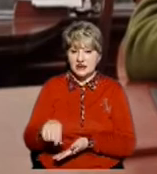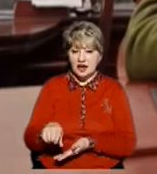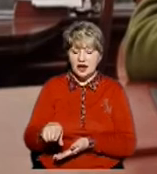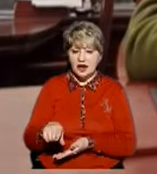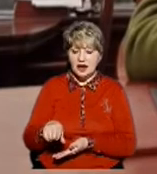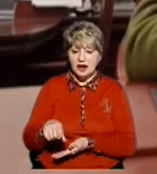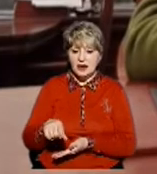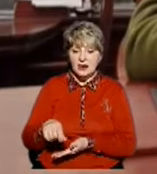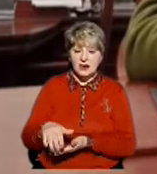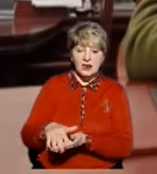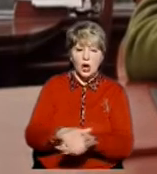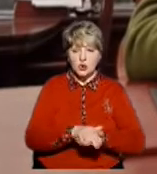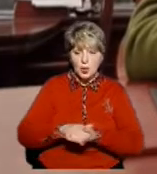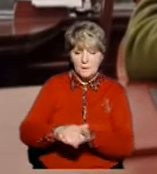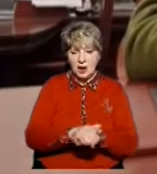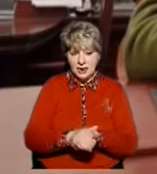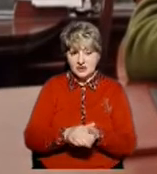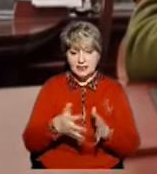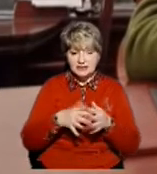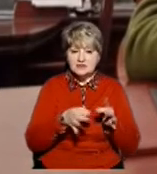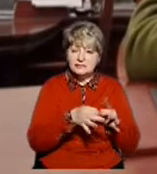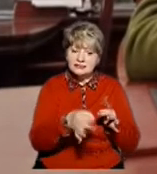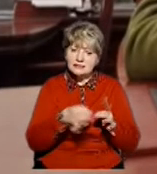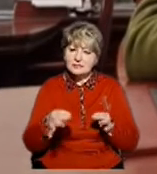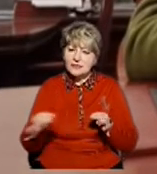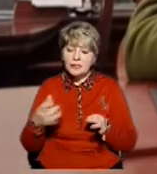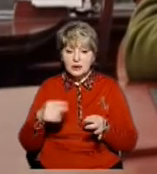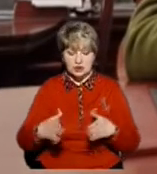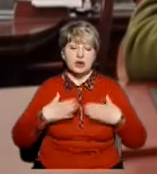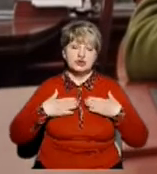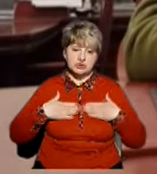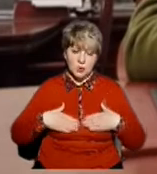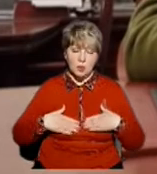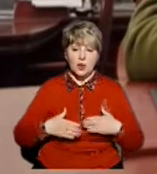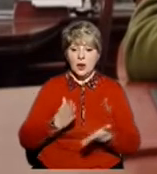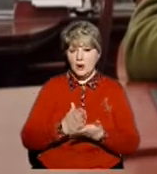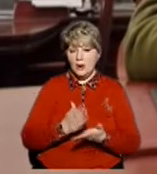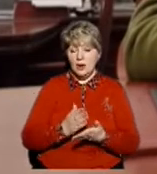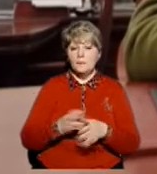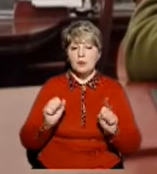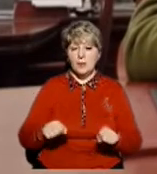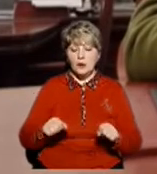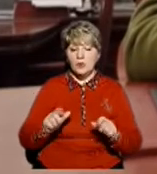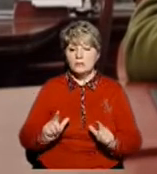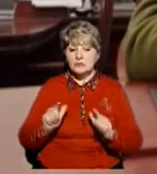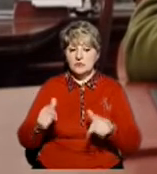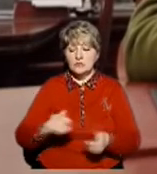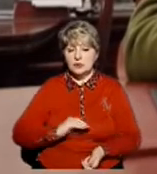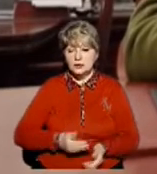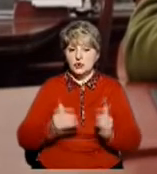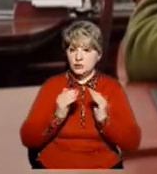навіть об'єднані територіальні громади, села, селища, де вони з задоволенням мають змогу поселитися і приватні